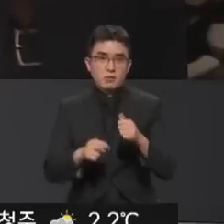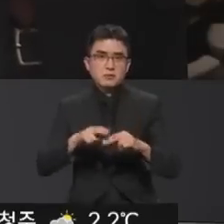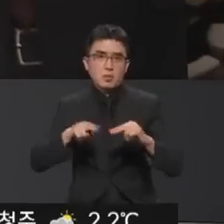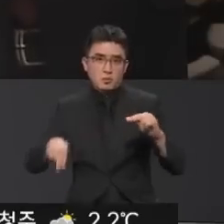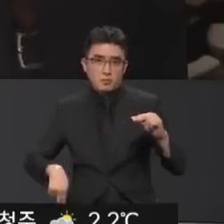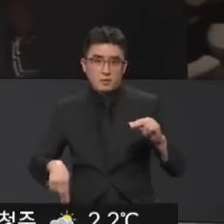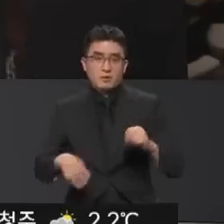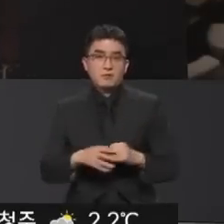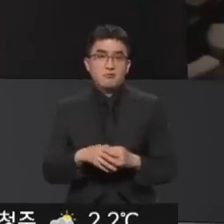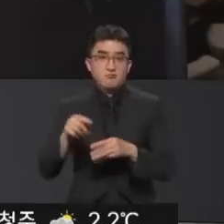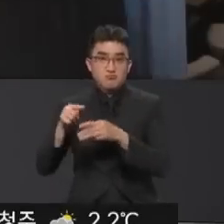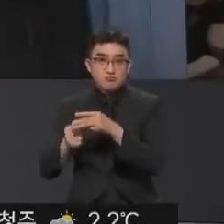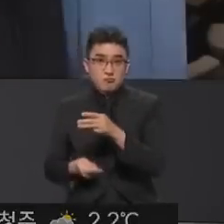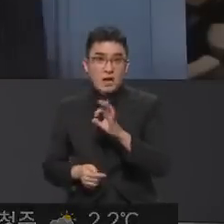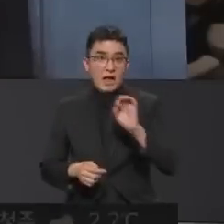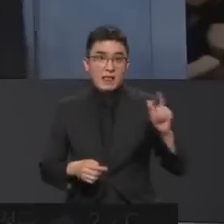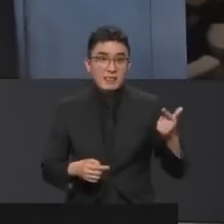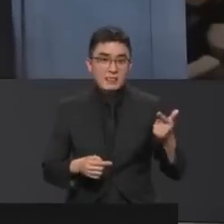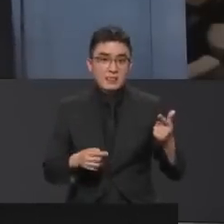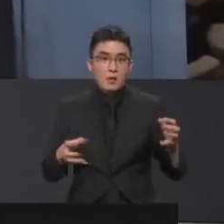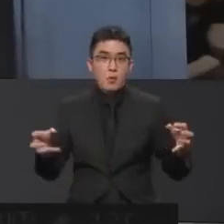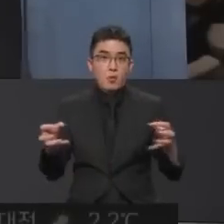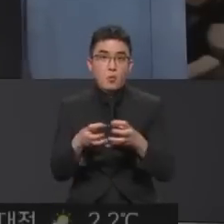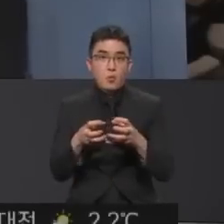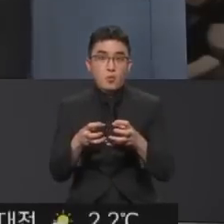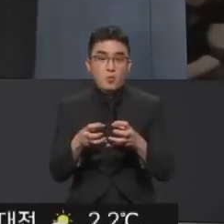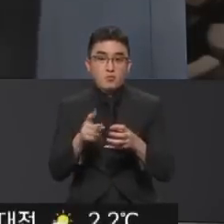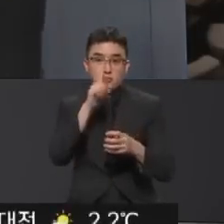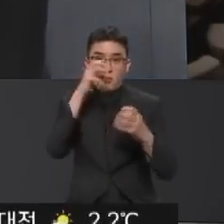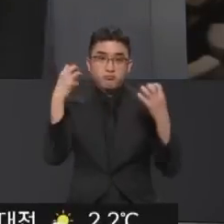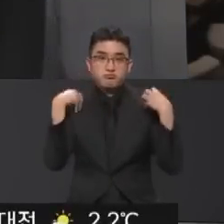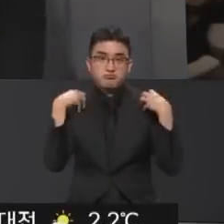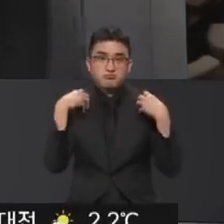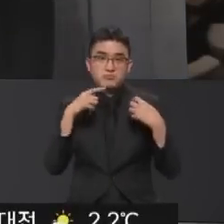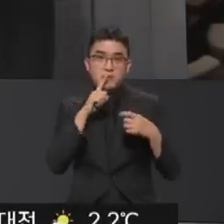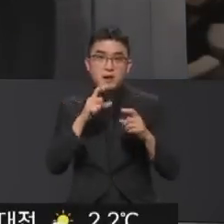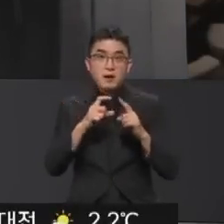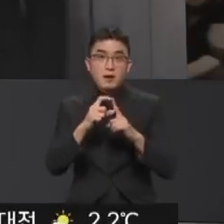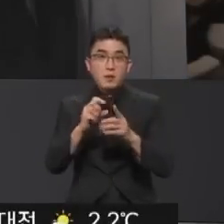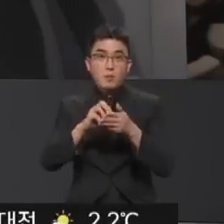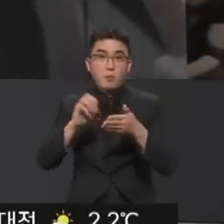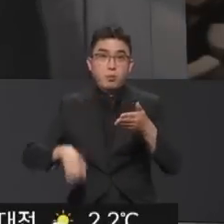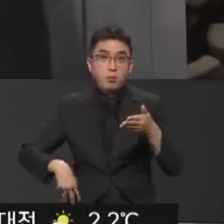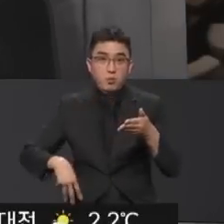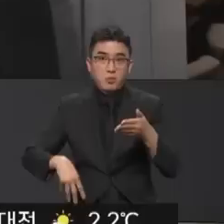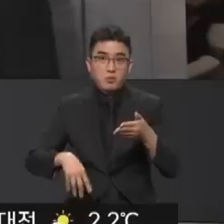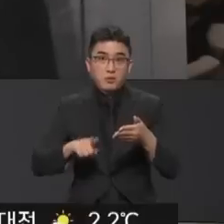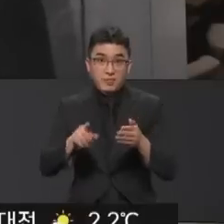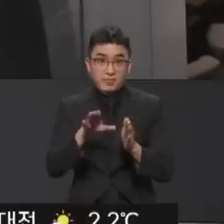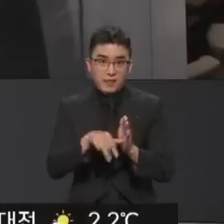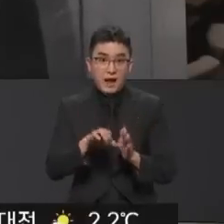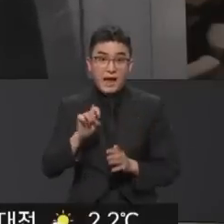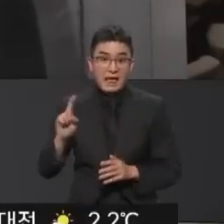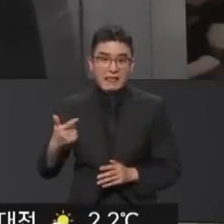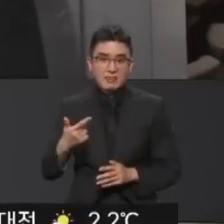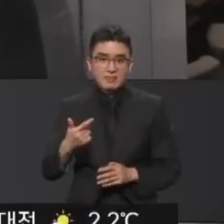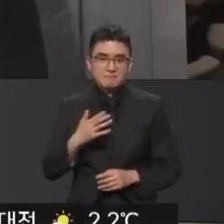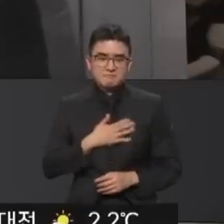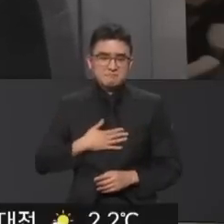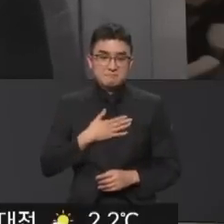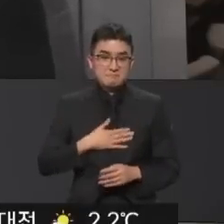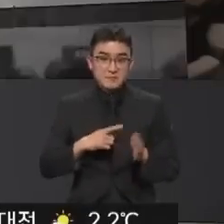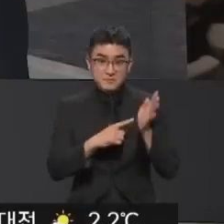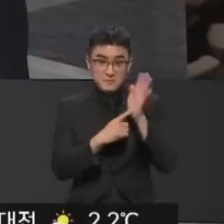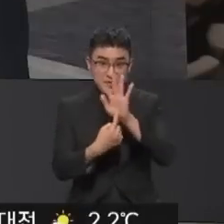윤석열, 안철수의 공동정부라는 단어는 쏙 들어갔는데 당시 안철수 인수위원장 불쾌한 기색을 그대로